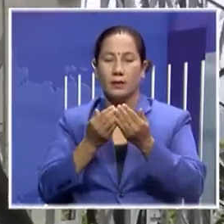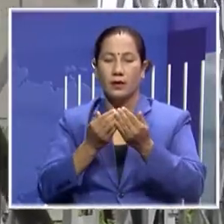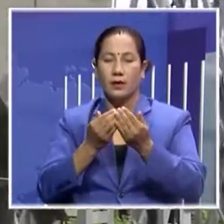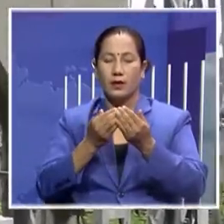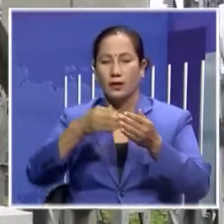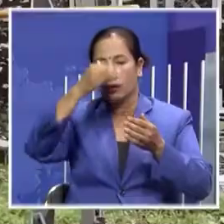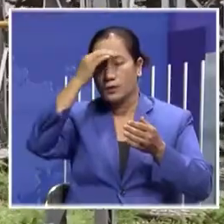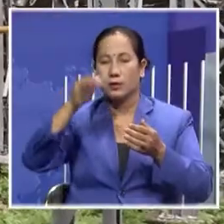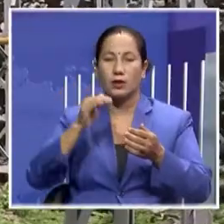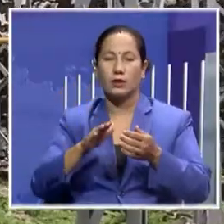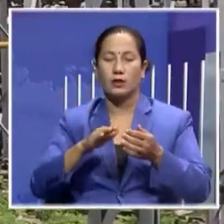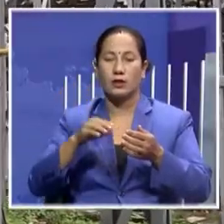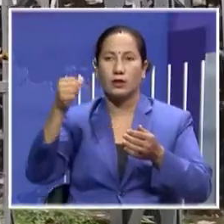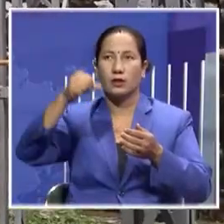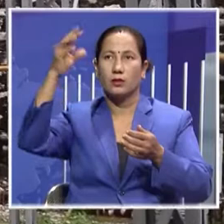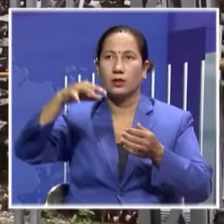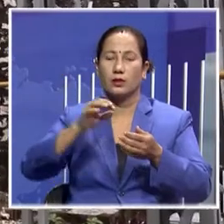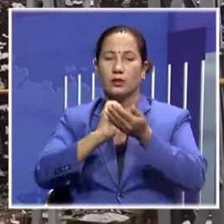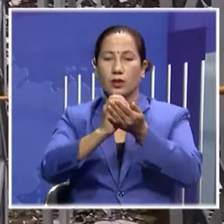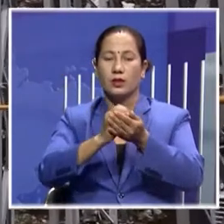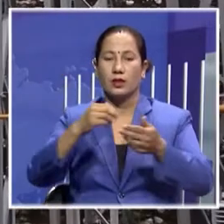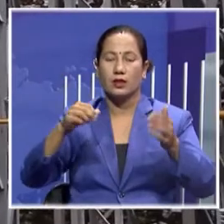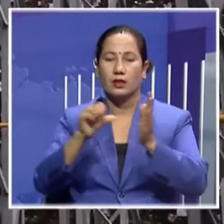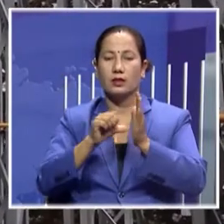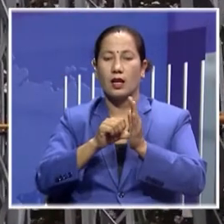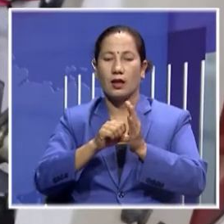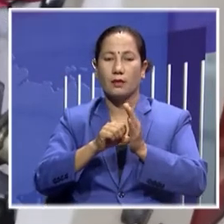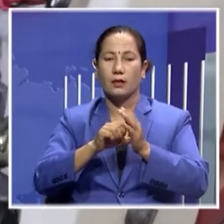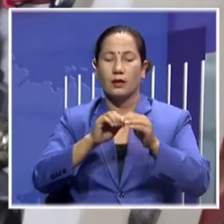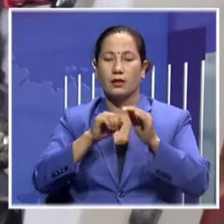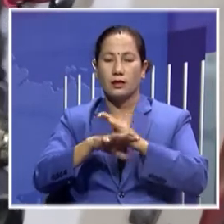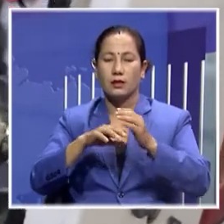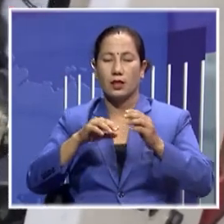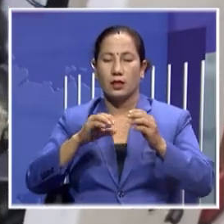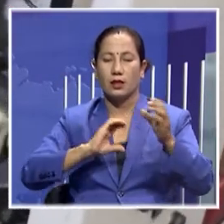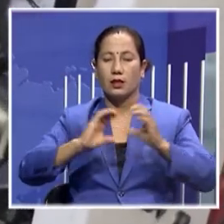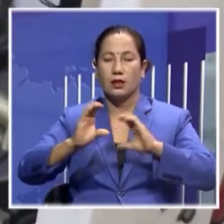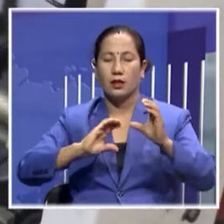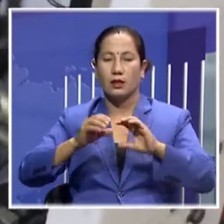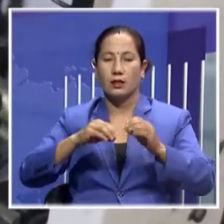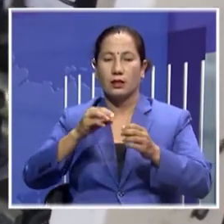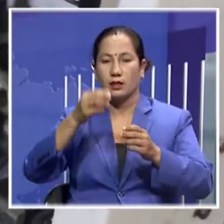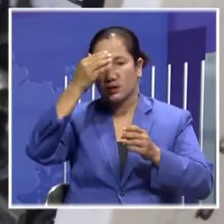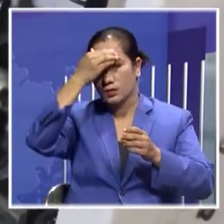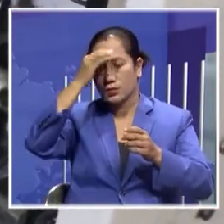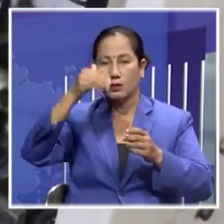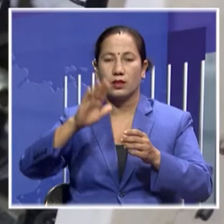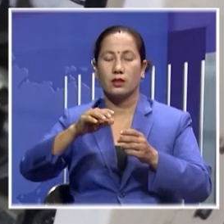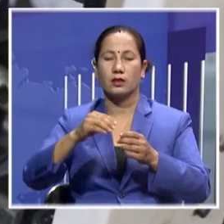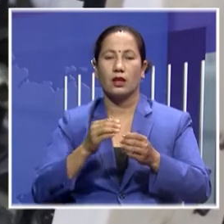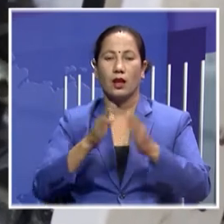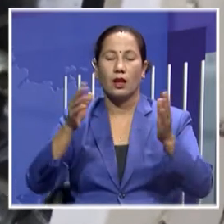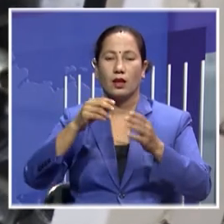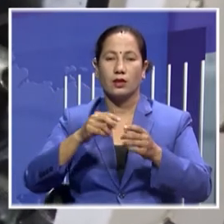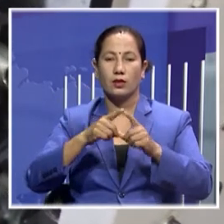सकस भएको छ। विद्युत सेवा अनियमित हुँदा जिल्लामा सञ्चालित सञ्चार माध्यमहरू पनि समस्यामा परेका छन्। लाइनको दूरी टाढा र